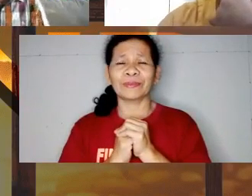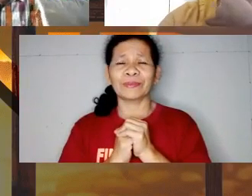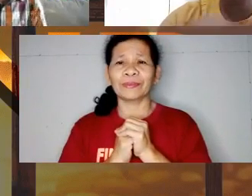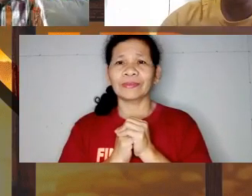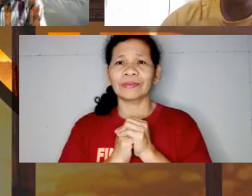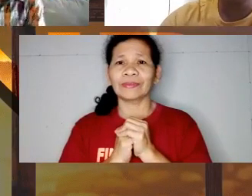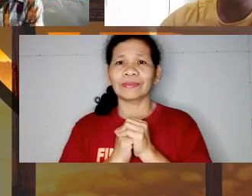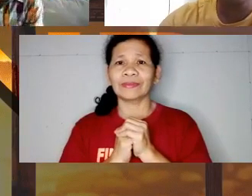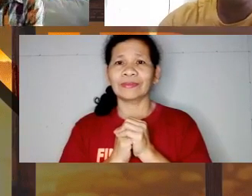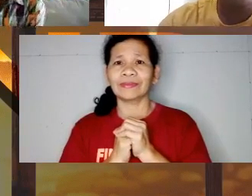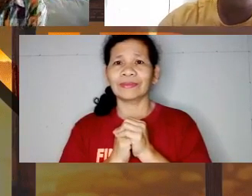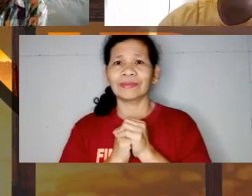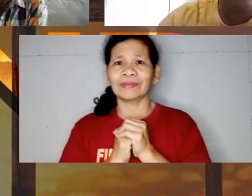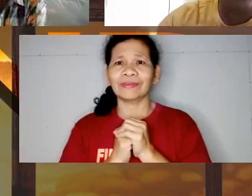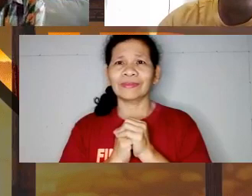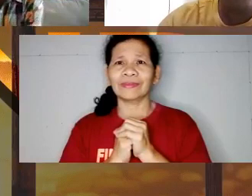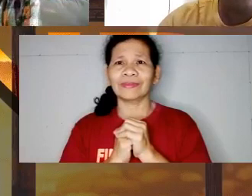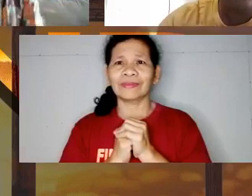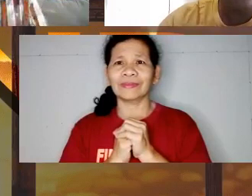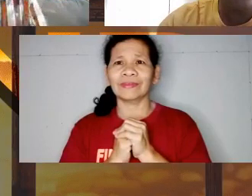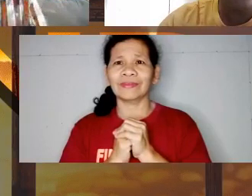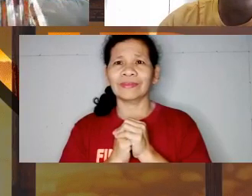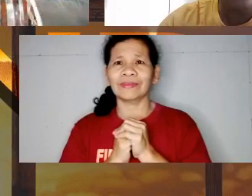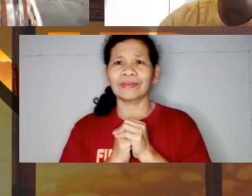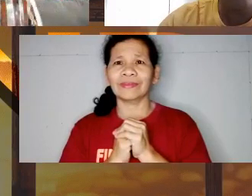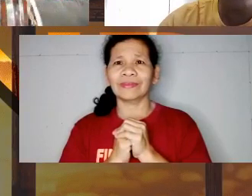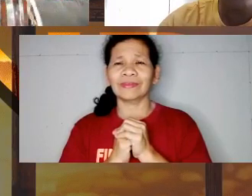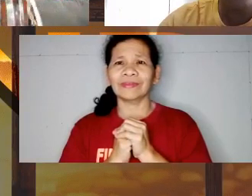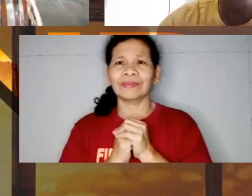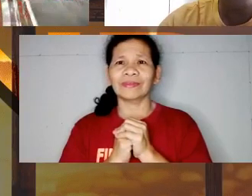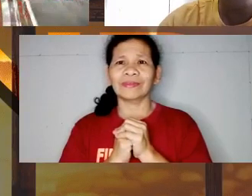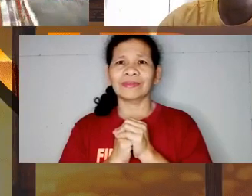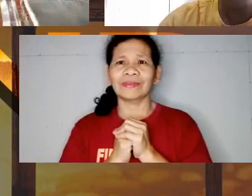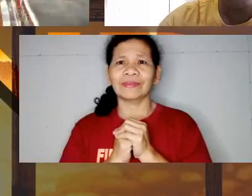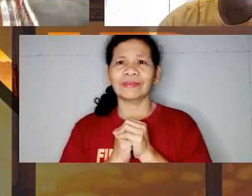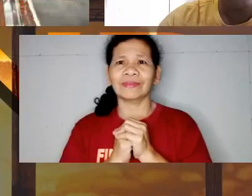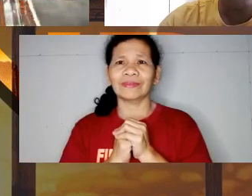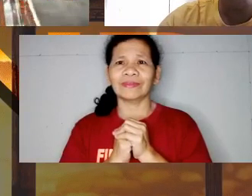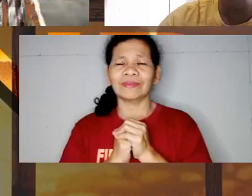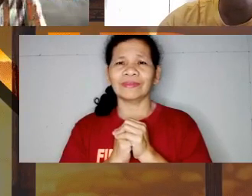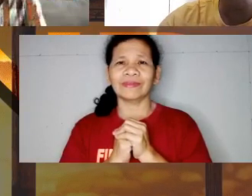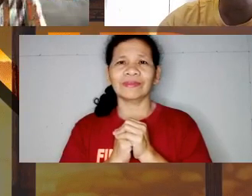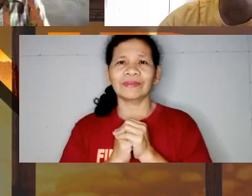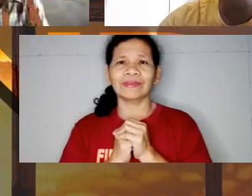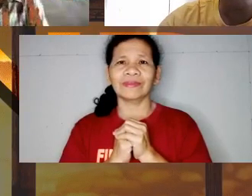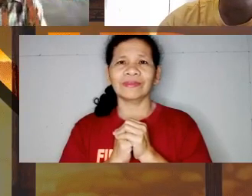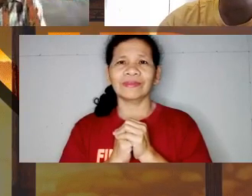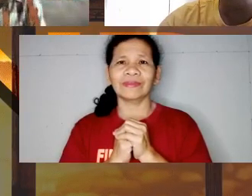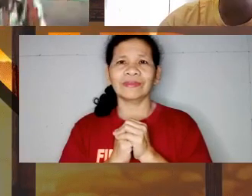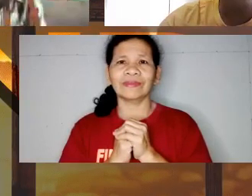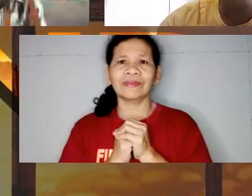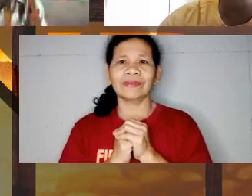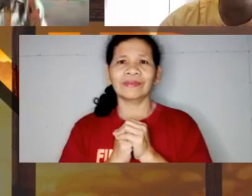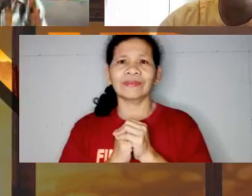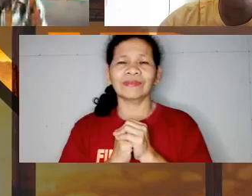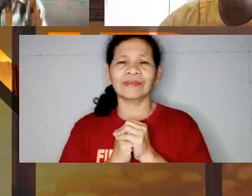naka-open. Okay na po, Pastor. Na ano na. Okay po, okay. Sige po, Pastor. Yeah.